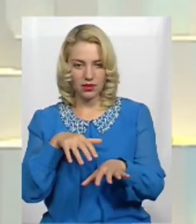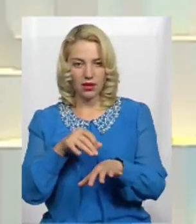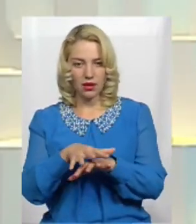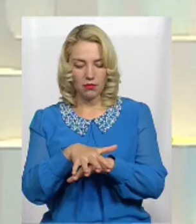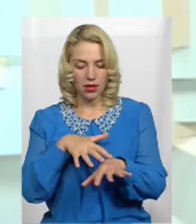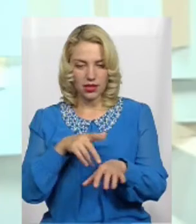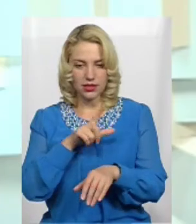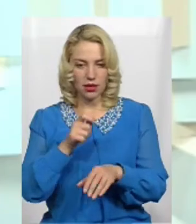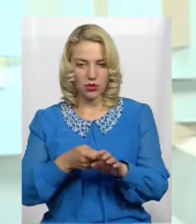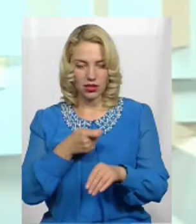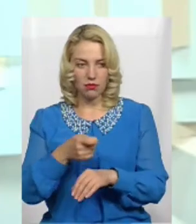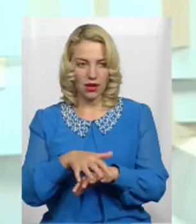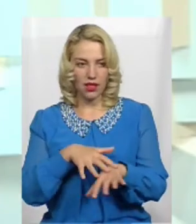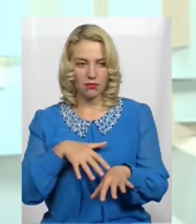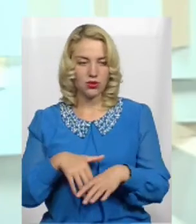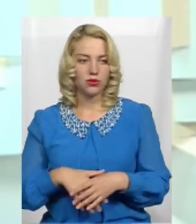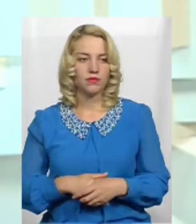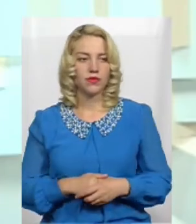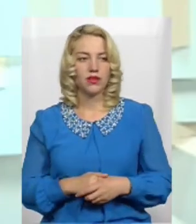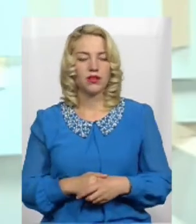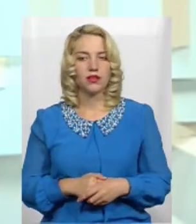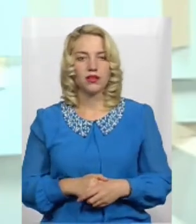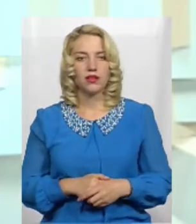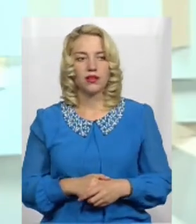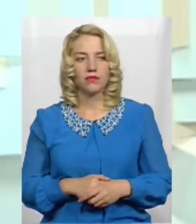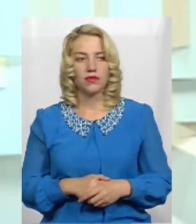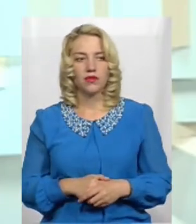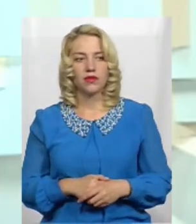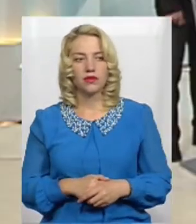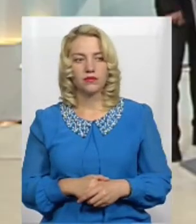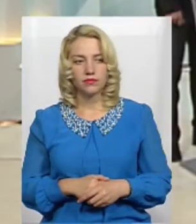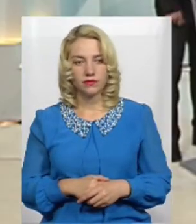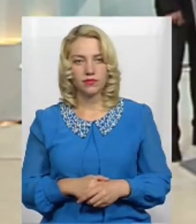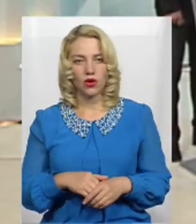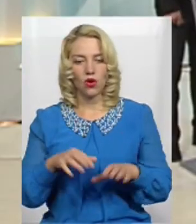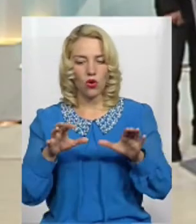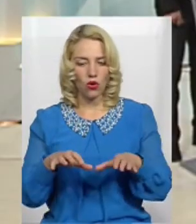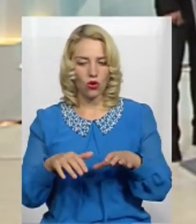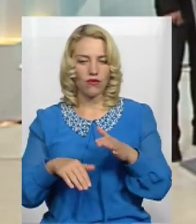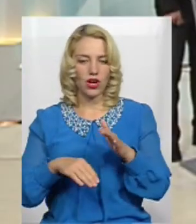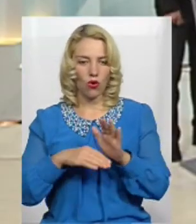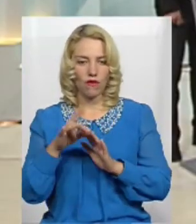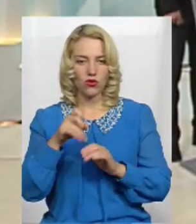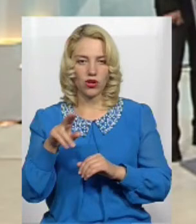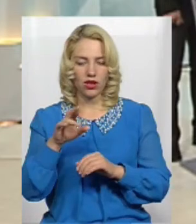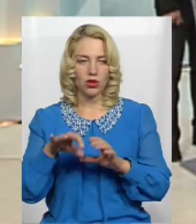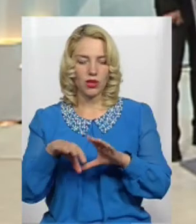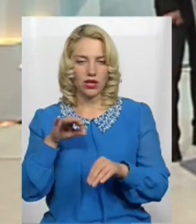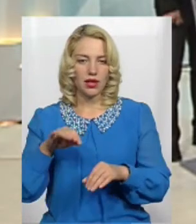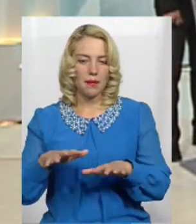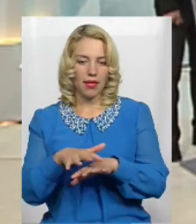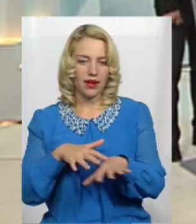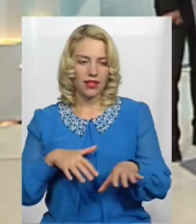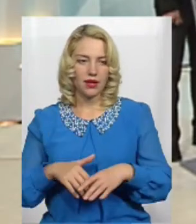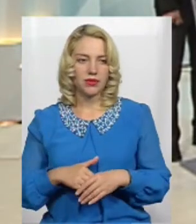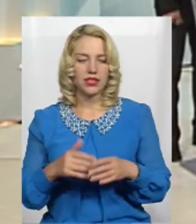за подання... Голову Верховної Ради обирають? В парламенті. В парламенті, народні депутати. Скільки разів